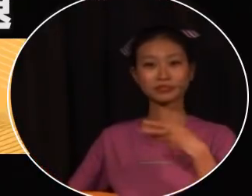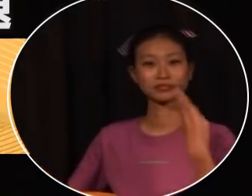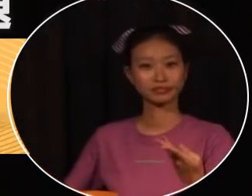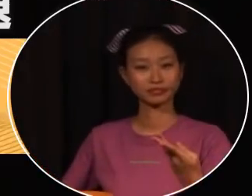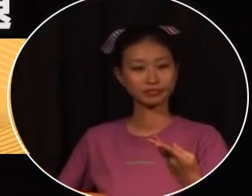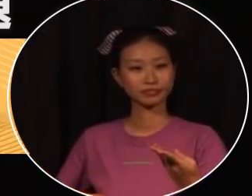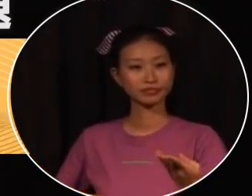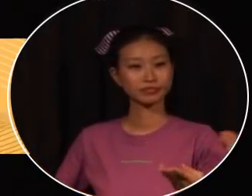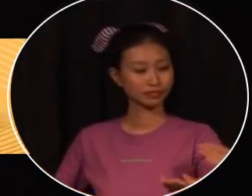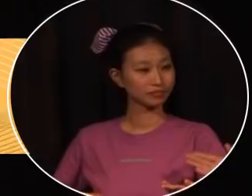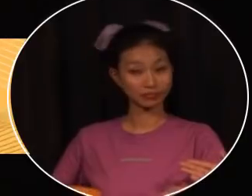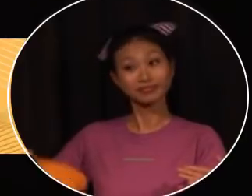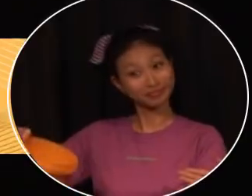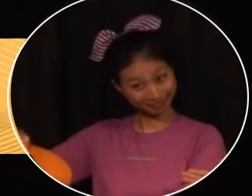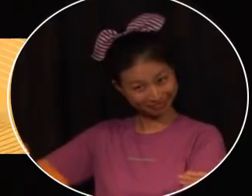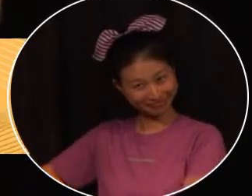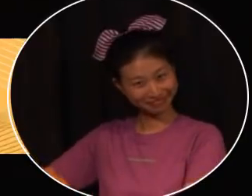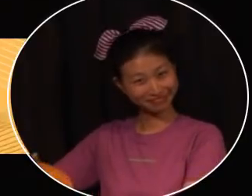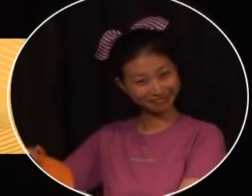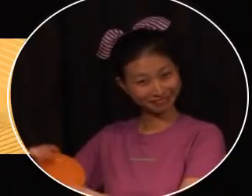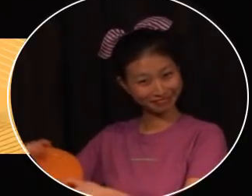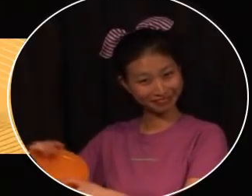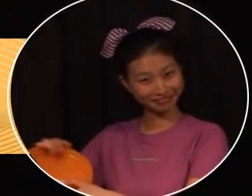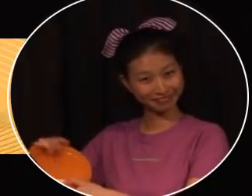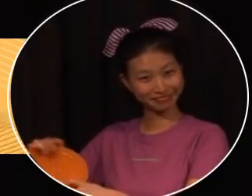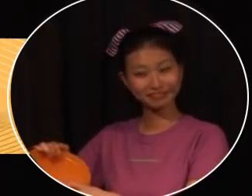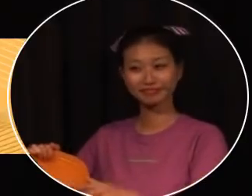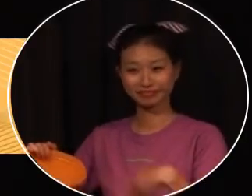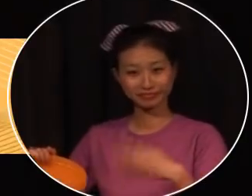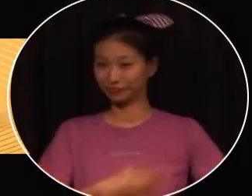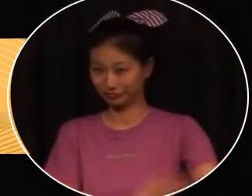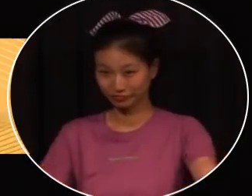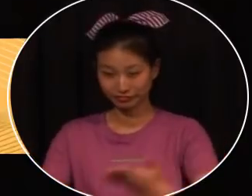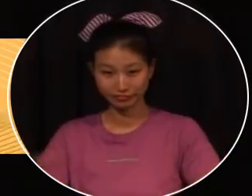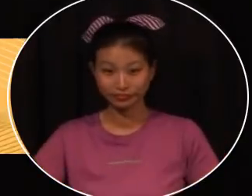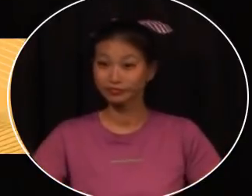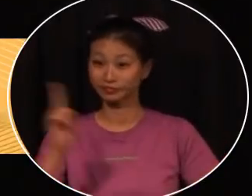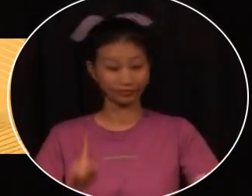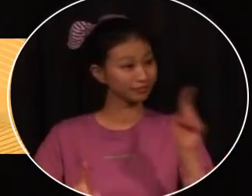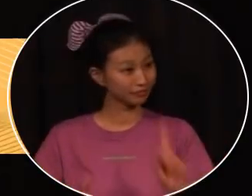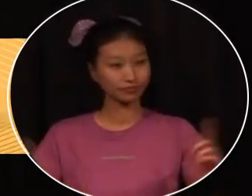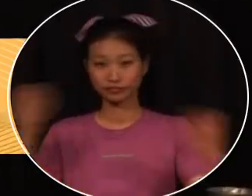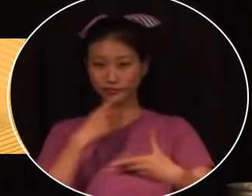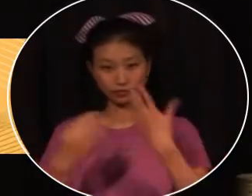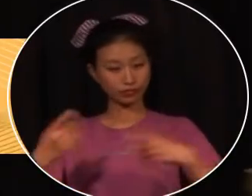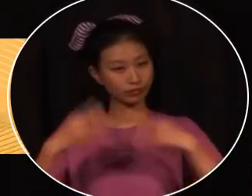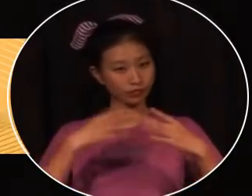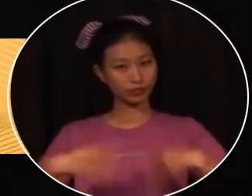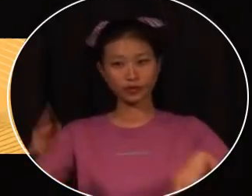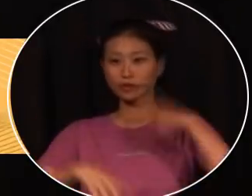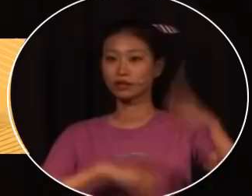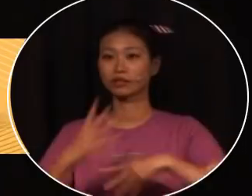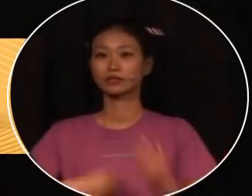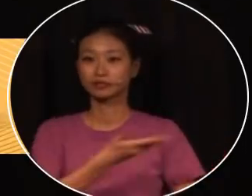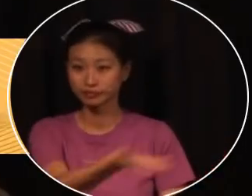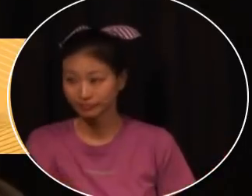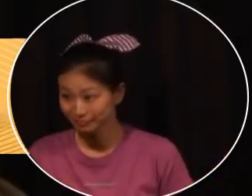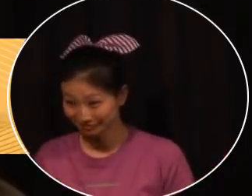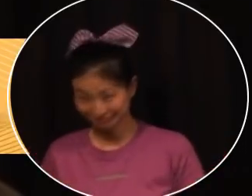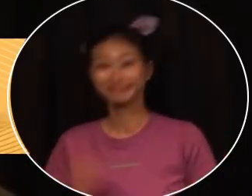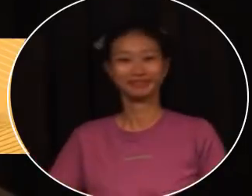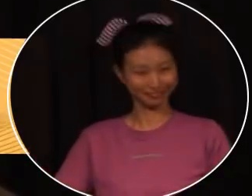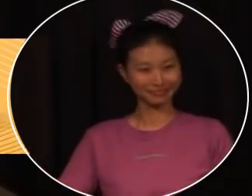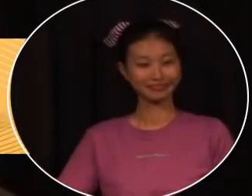利的能够解决这样的问题， 这么神奇？ 真的真的真的，刚好那篇就是一个台湾材料学的科学家所写的一篇论